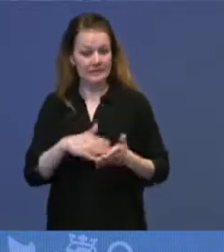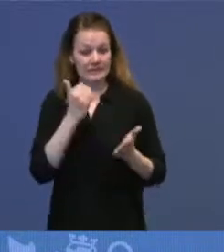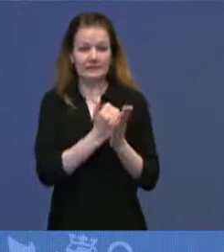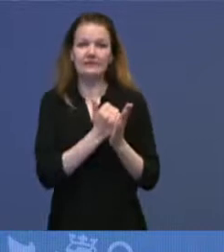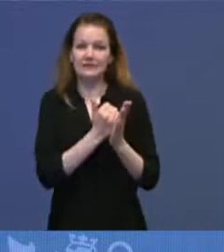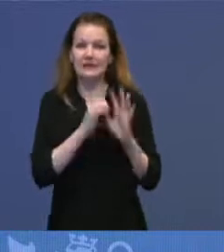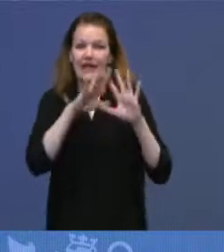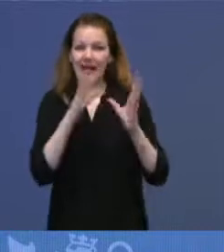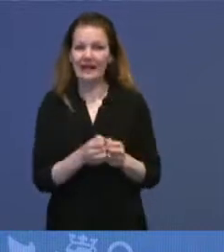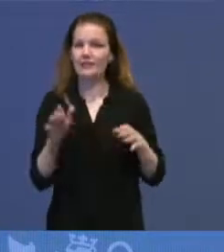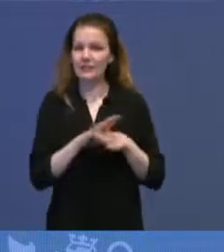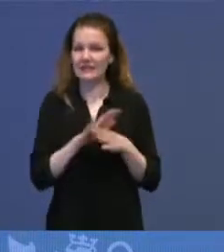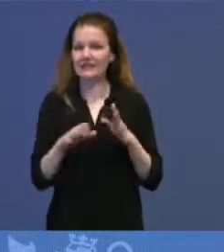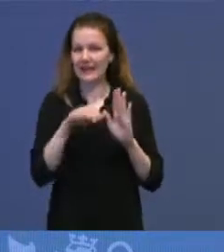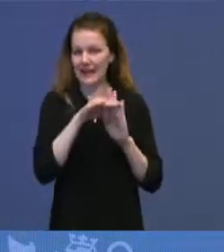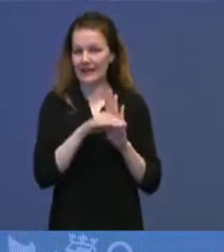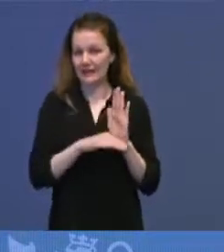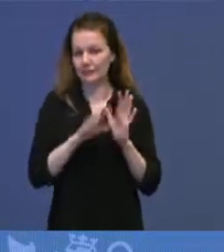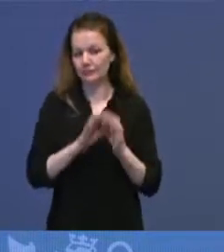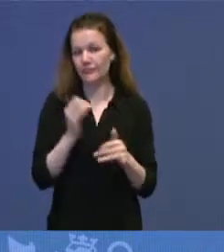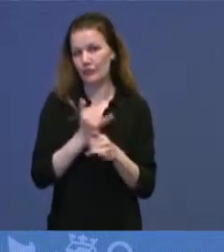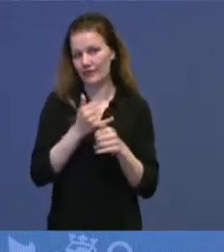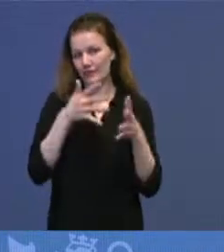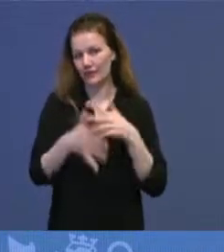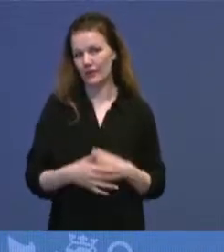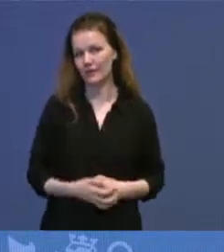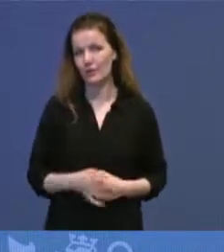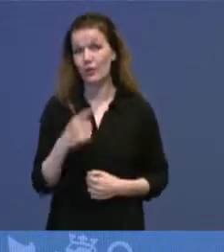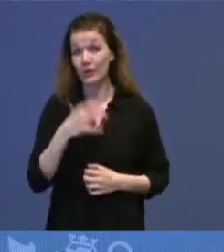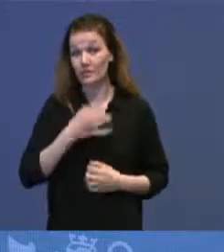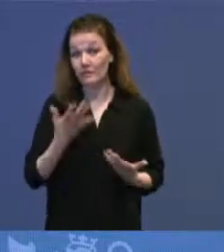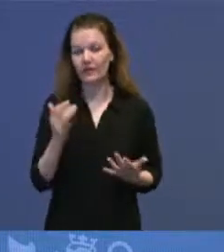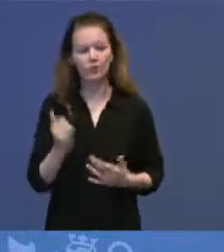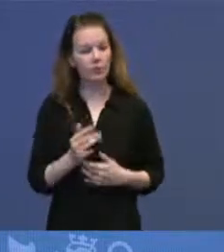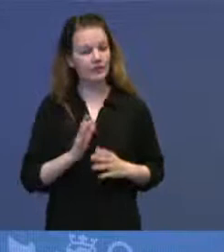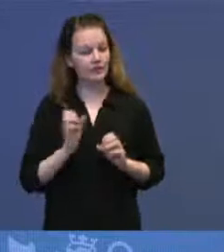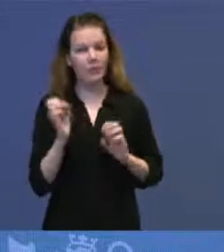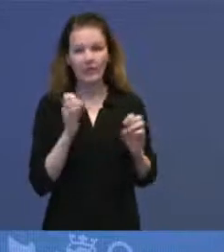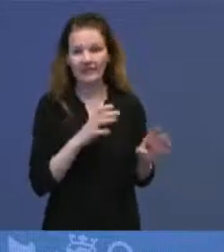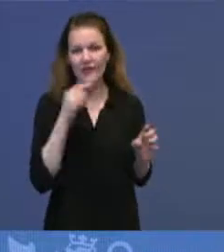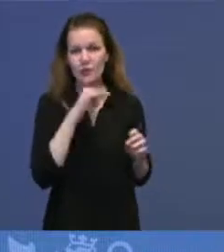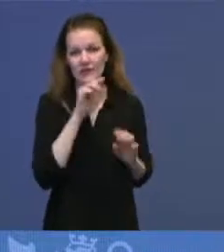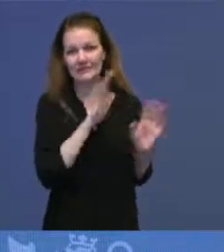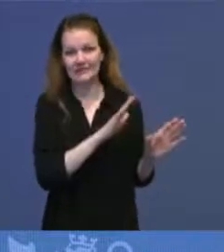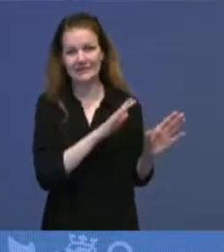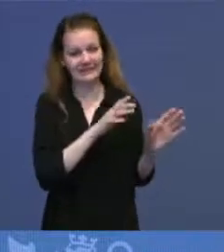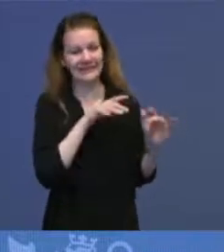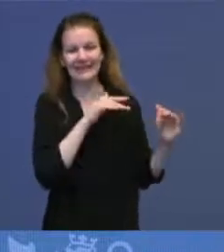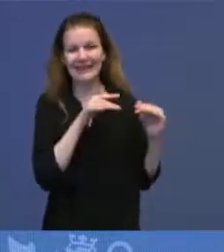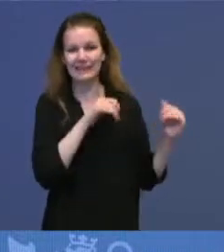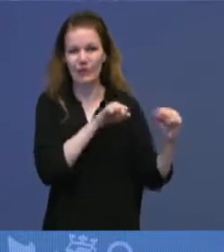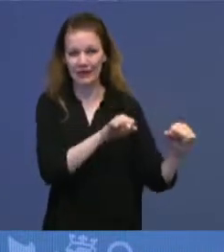målet er å sende et tydelig signal, og også ramme Russlands evne til å føre ulovlig krig, og det rammer også Hviterussland som